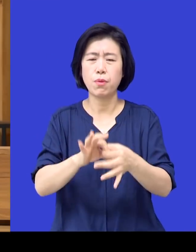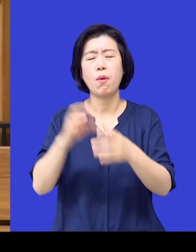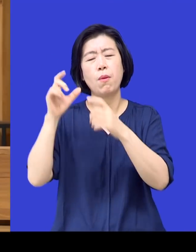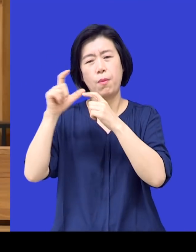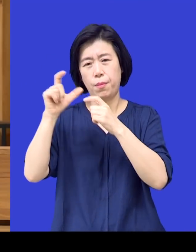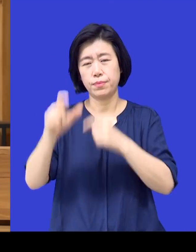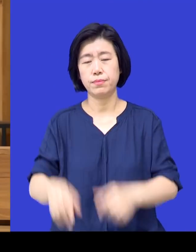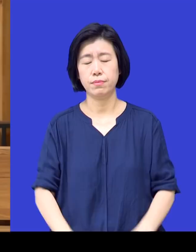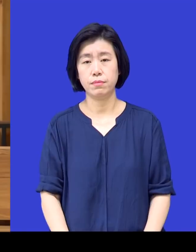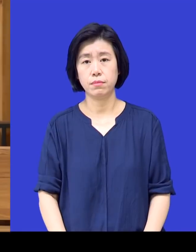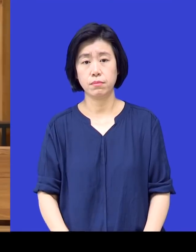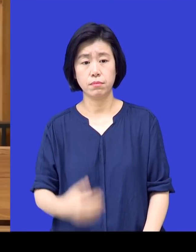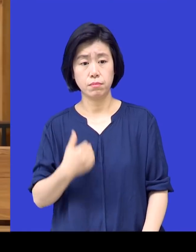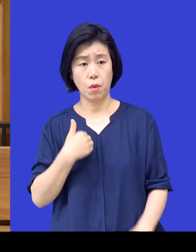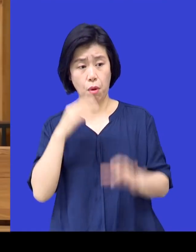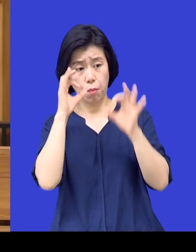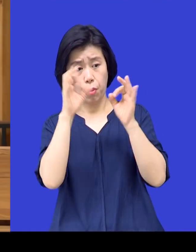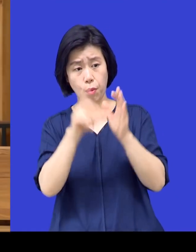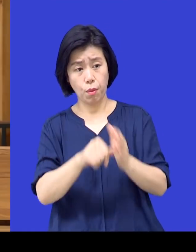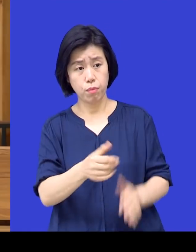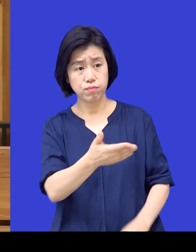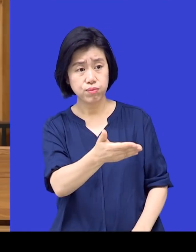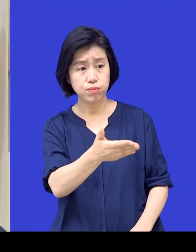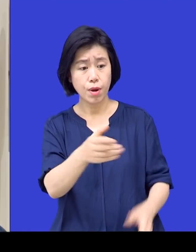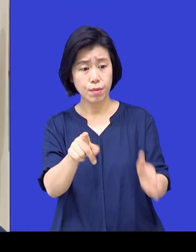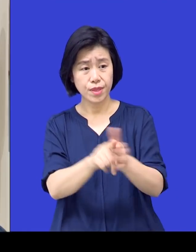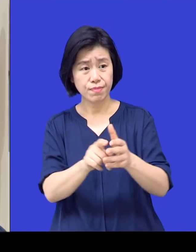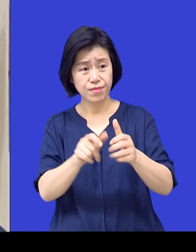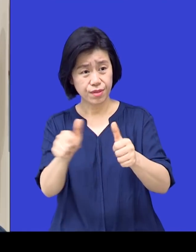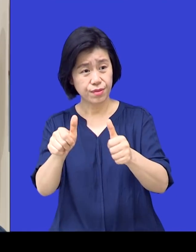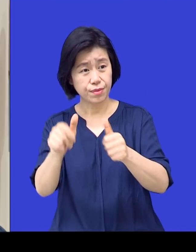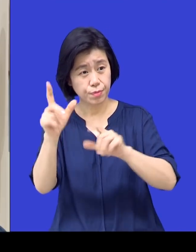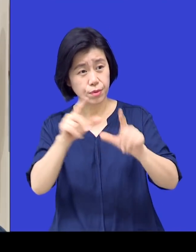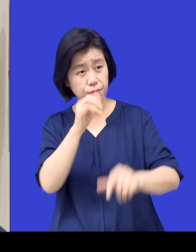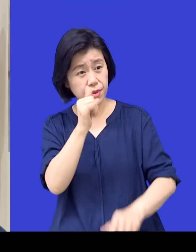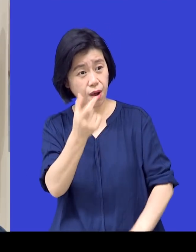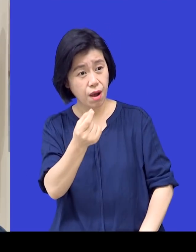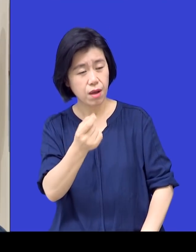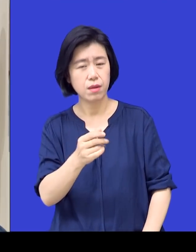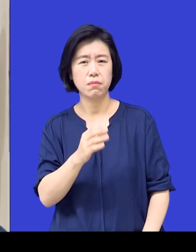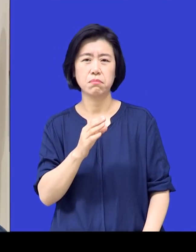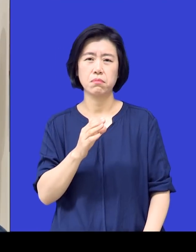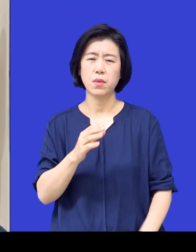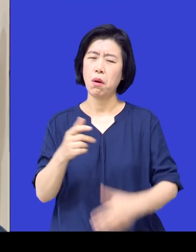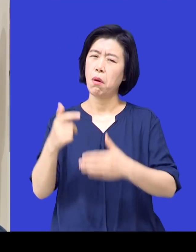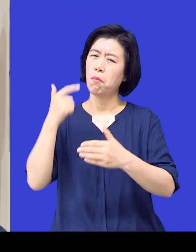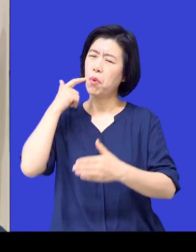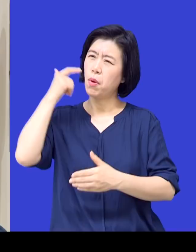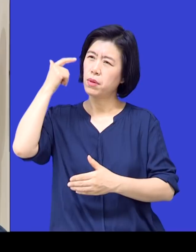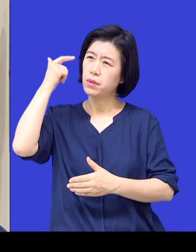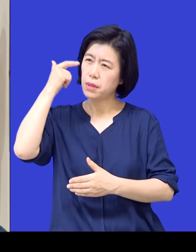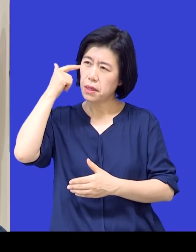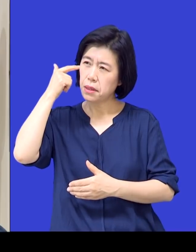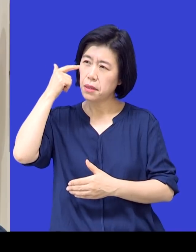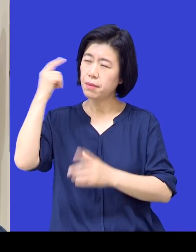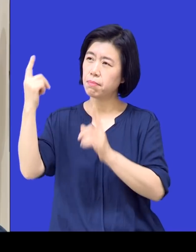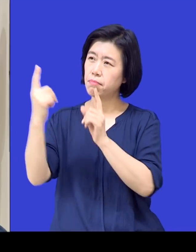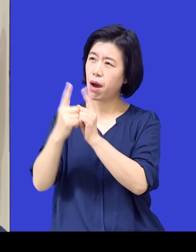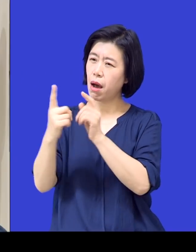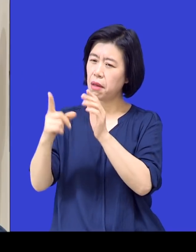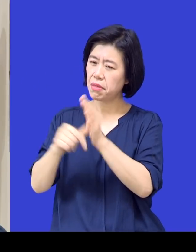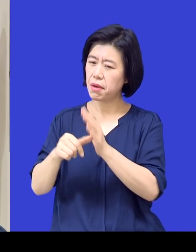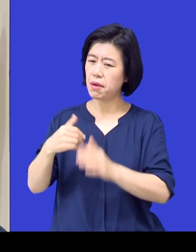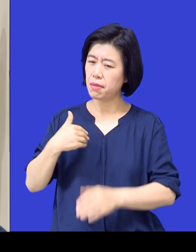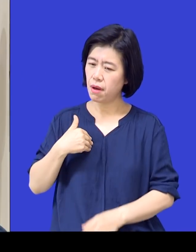우리 기준에서 굉장히 열심으로 믿는 학생이었네요. 그죠? 근데 어떻게 보면 목사님 편에서는 저는 굉장히 반항하는 아이였어요.